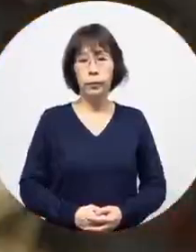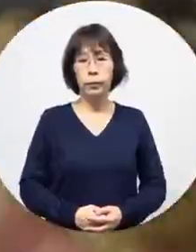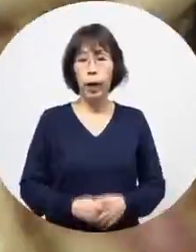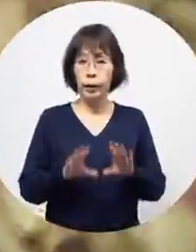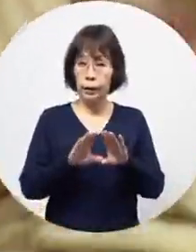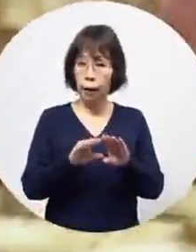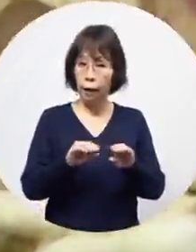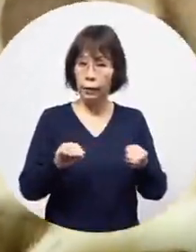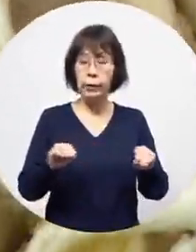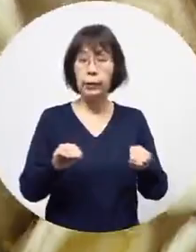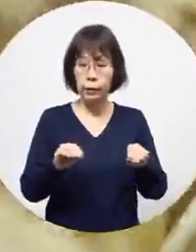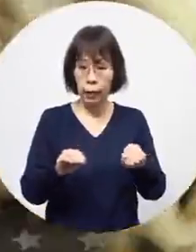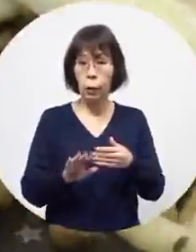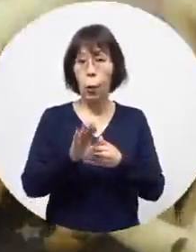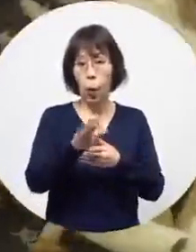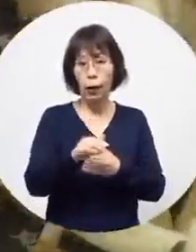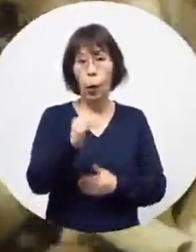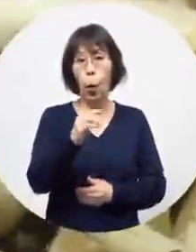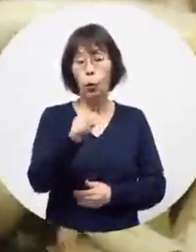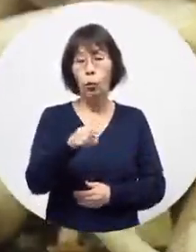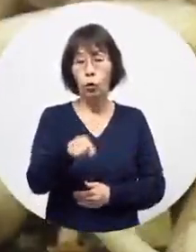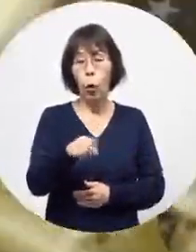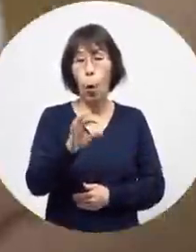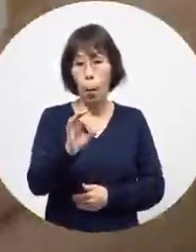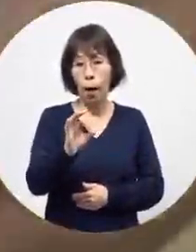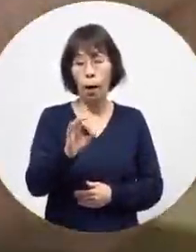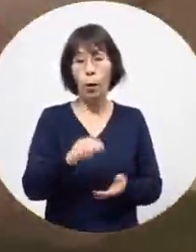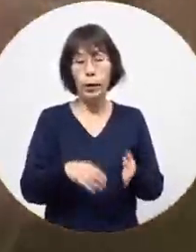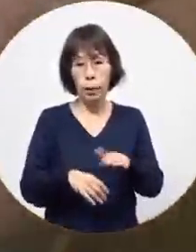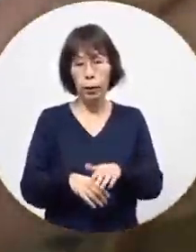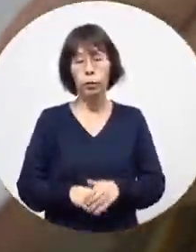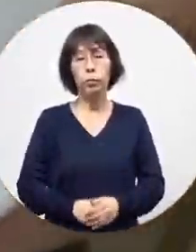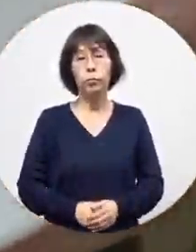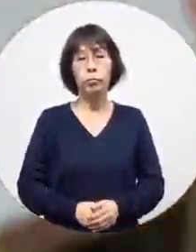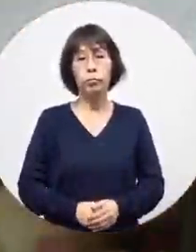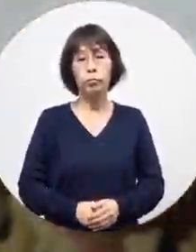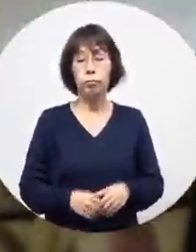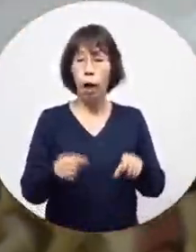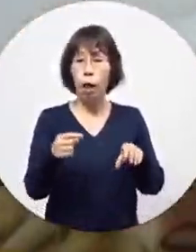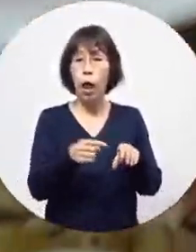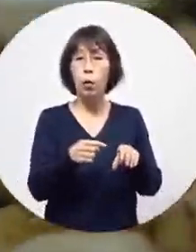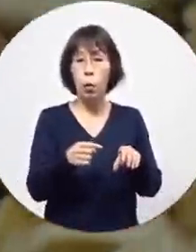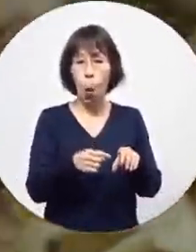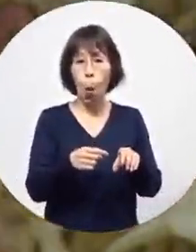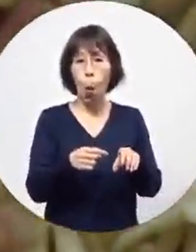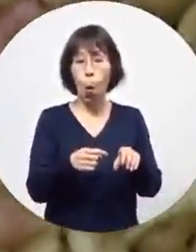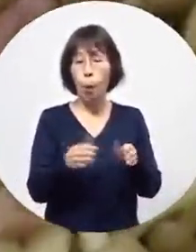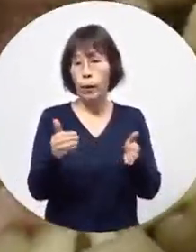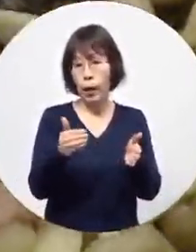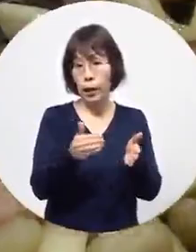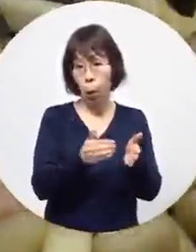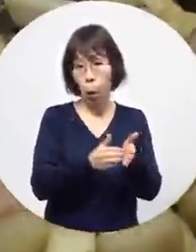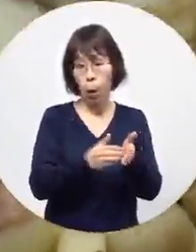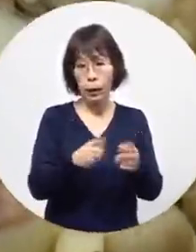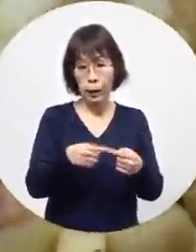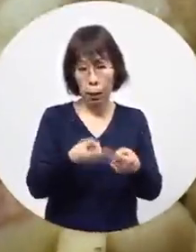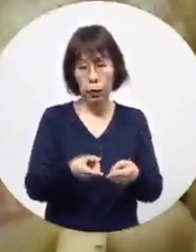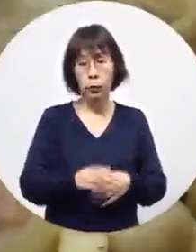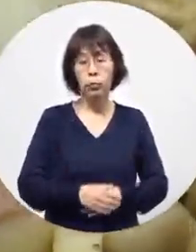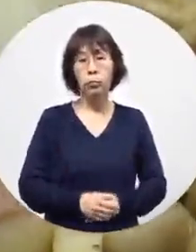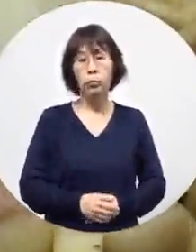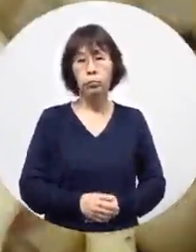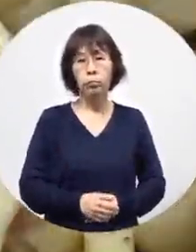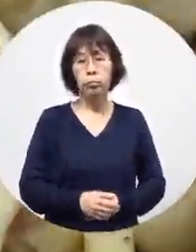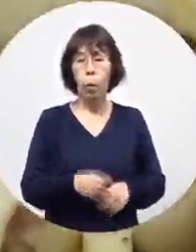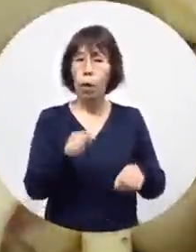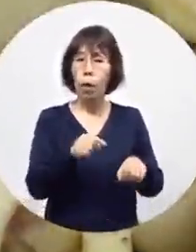しんなりしたらコンソメを加えます。 レンコンは最後の方に加えるんですね。 はい、あまり